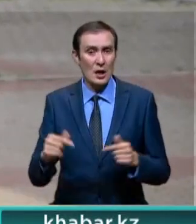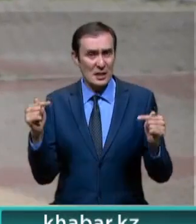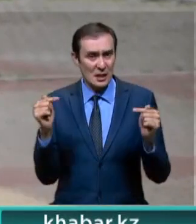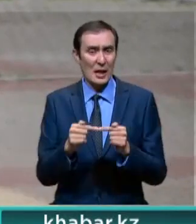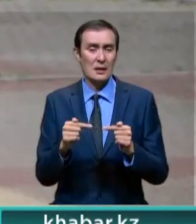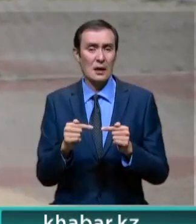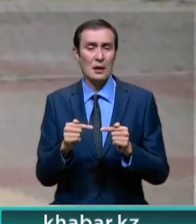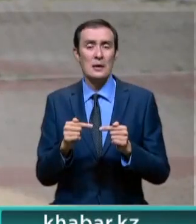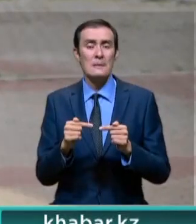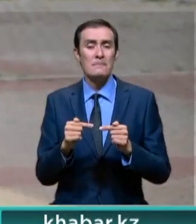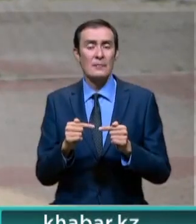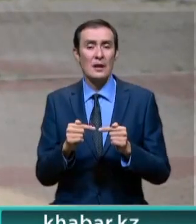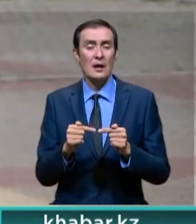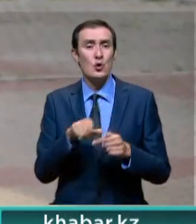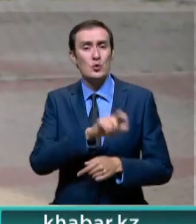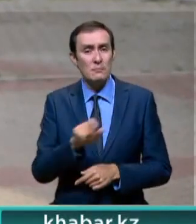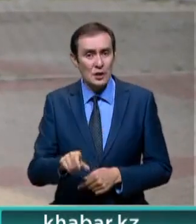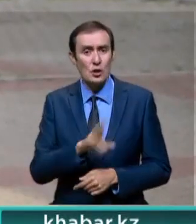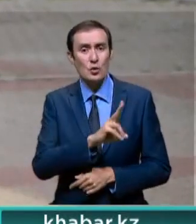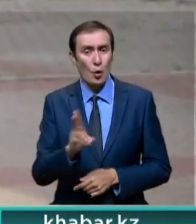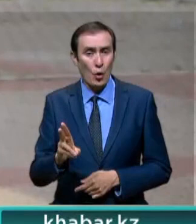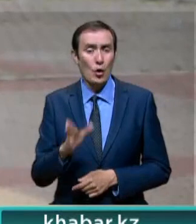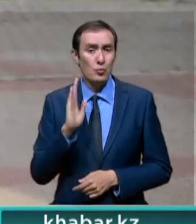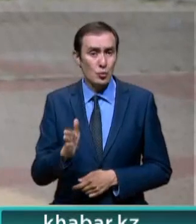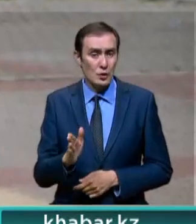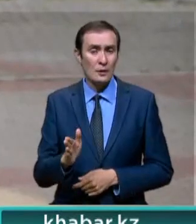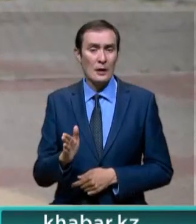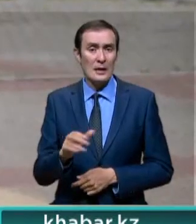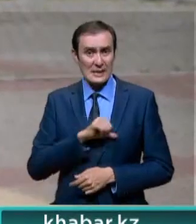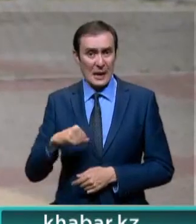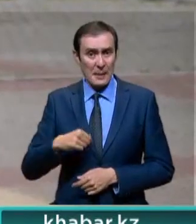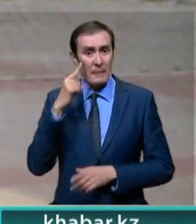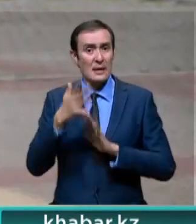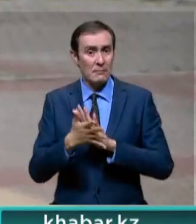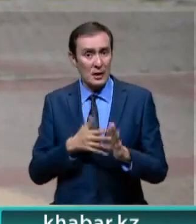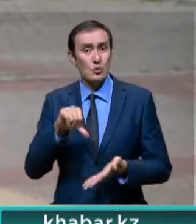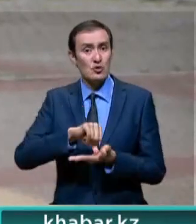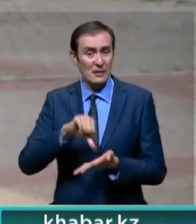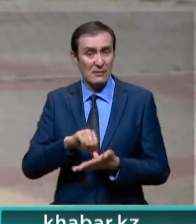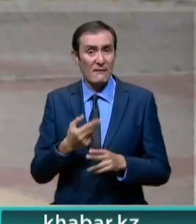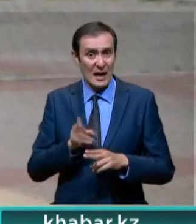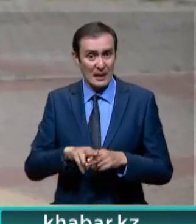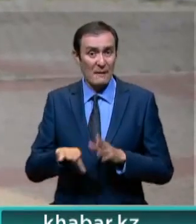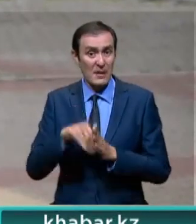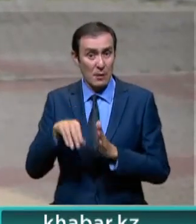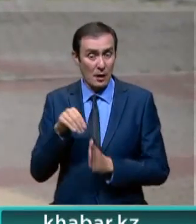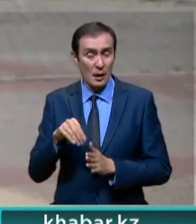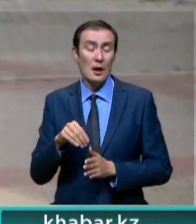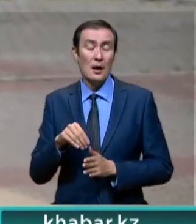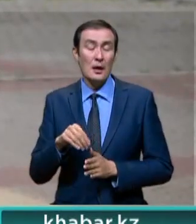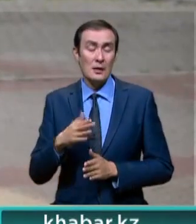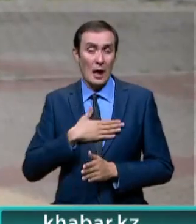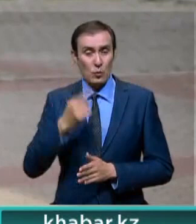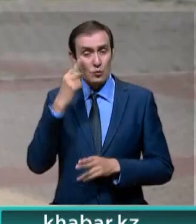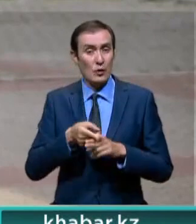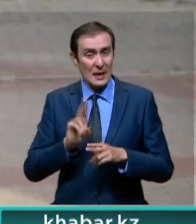конкретно теми людьми, которые будут сами понимать, участвовать, да, в этом деле, то, я думаю,